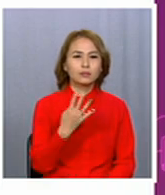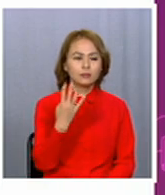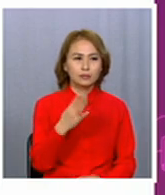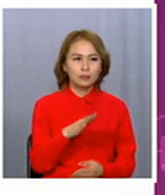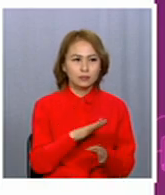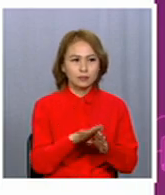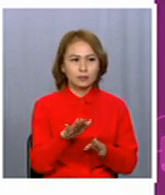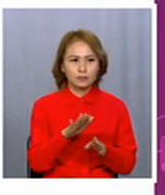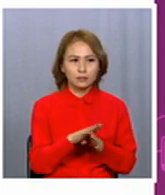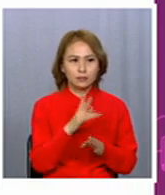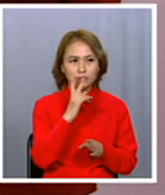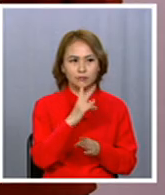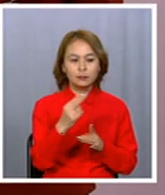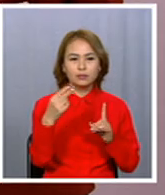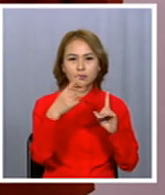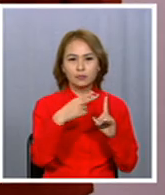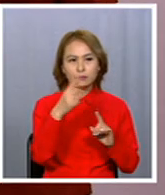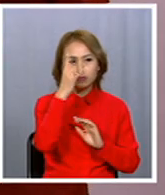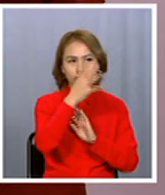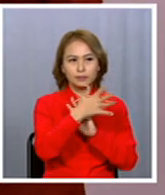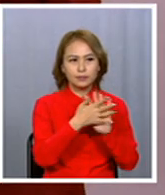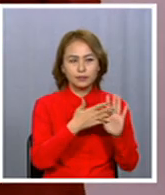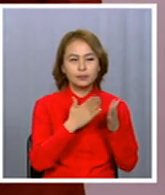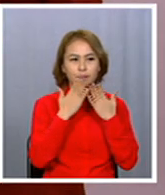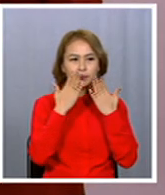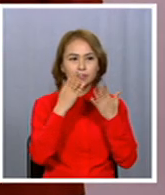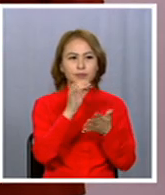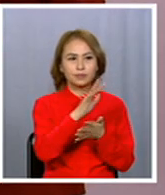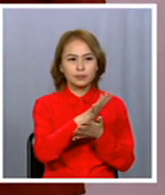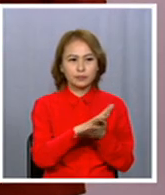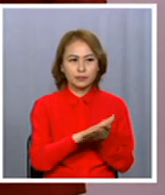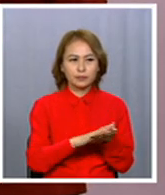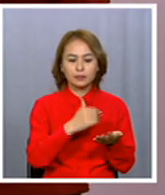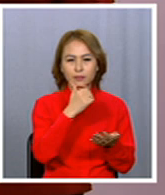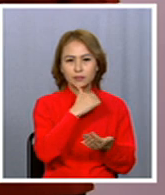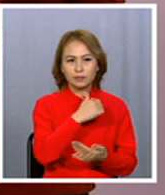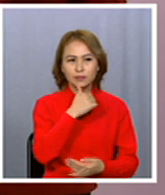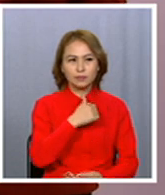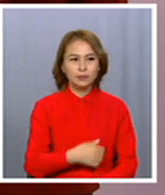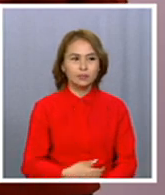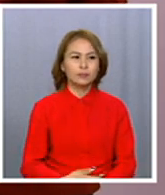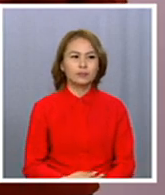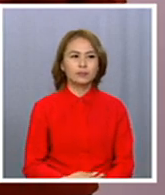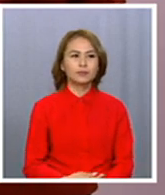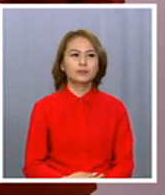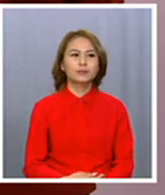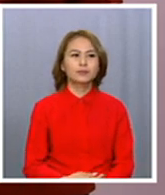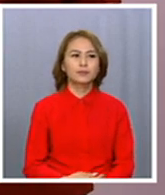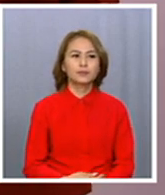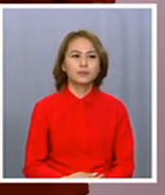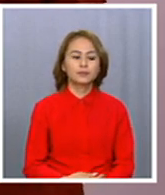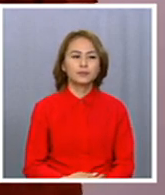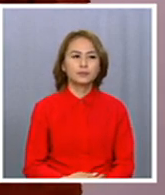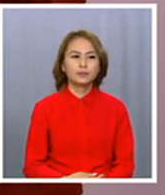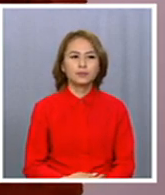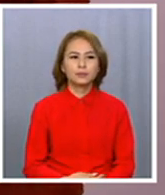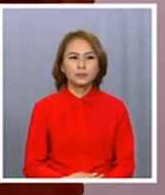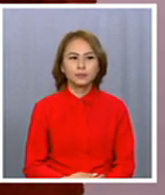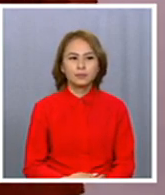аударыңдар. Мәтінді түсініп оқып, әрі қарай жалғастырып көріңдер. Қаны мәтінді бірге